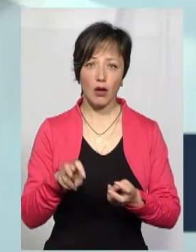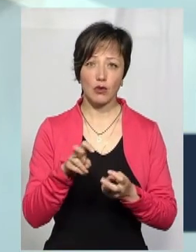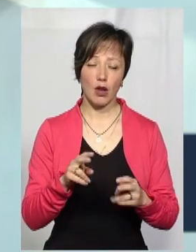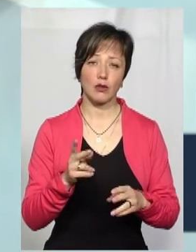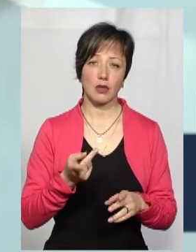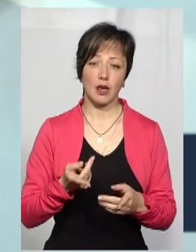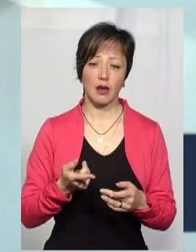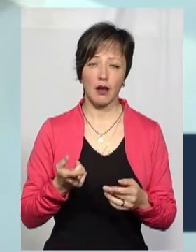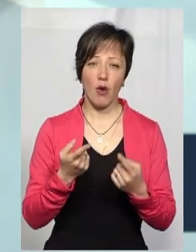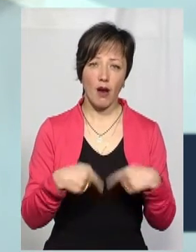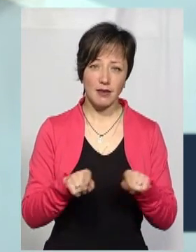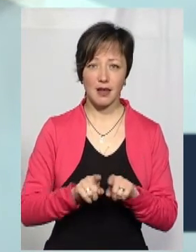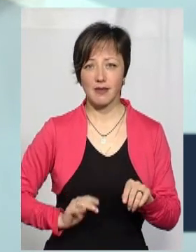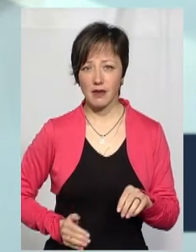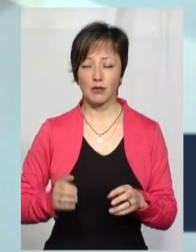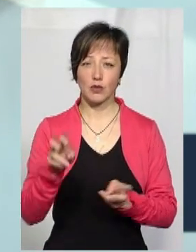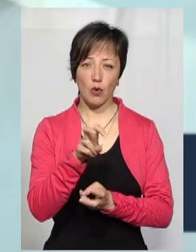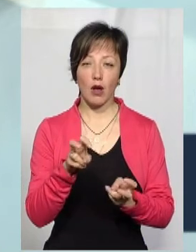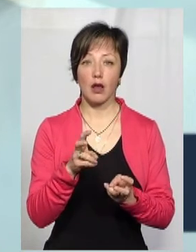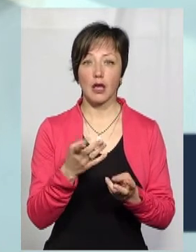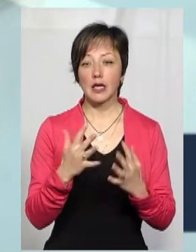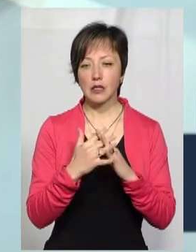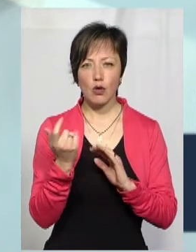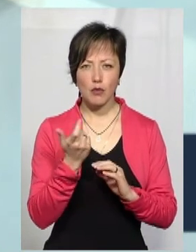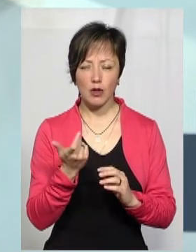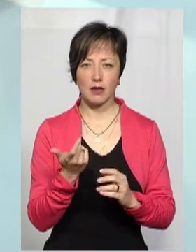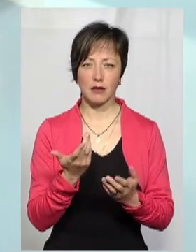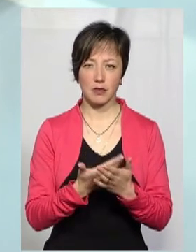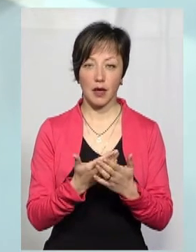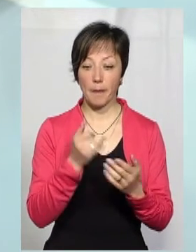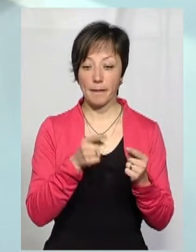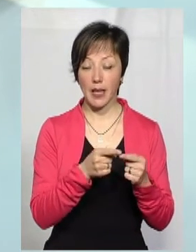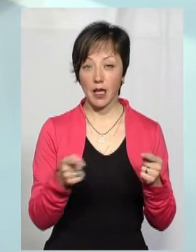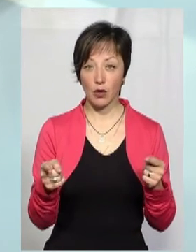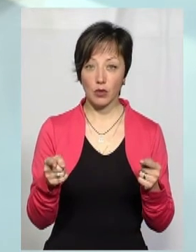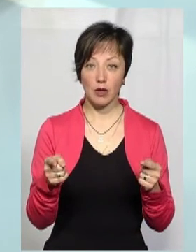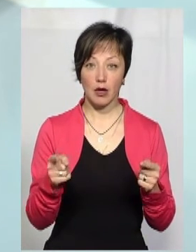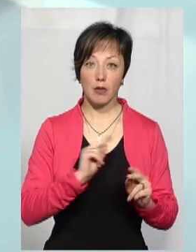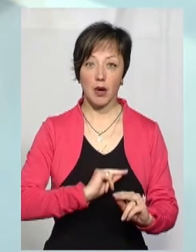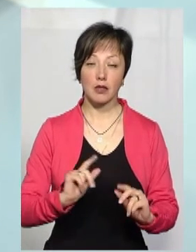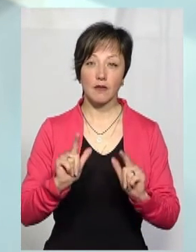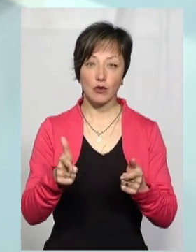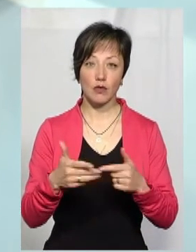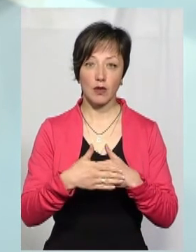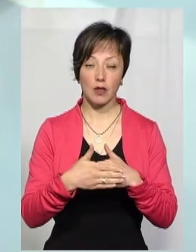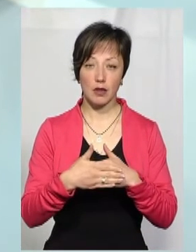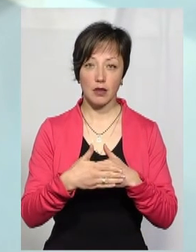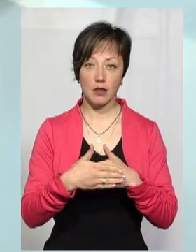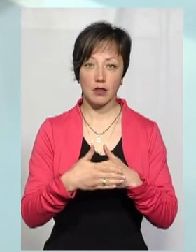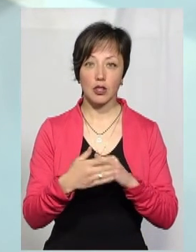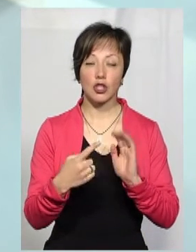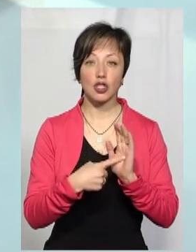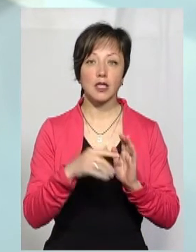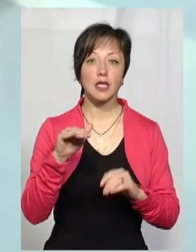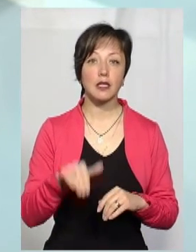шукають, роботодавці заявки подають, сільськогосподарські підприємства. Дивіться, ми за цей період працевлаштували майже, там,